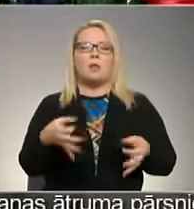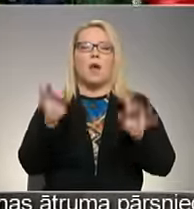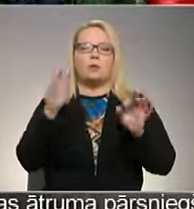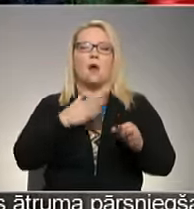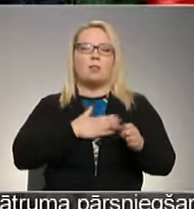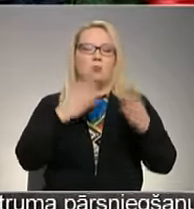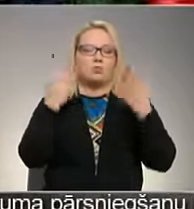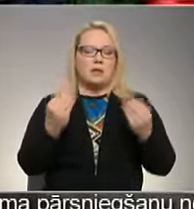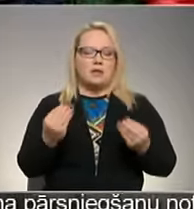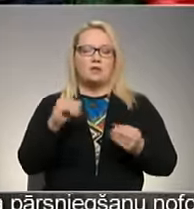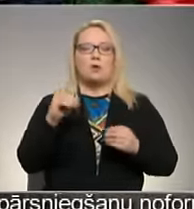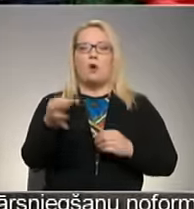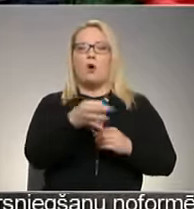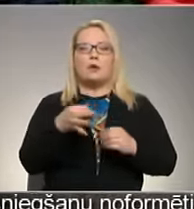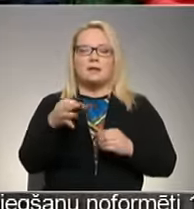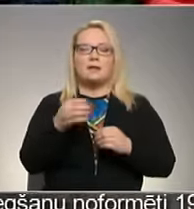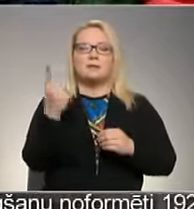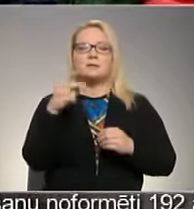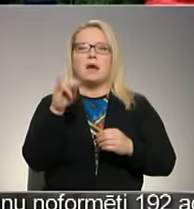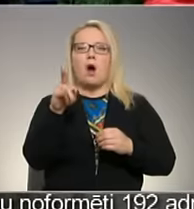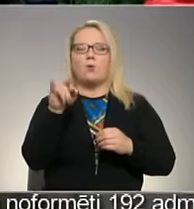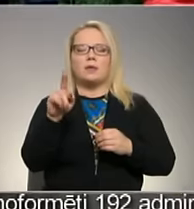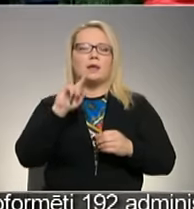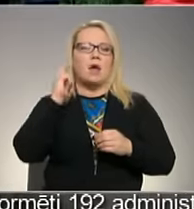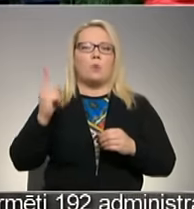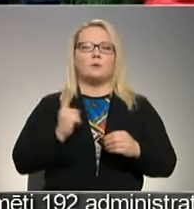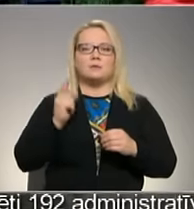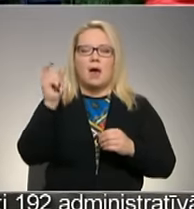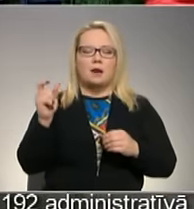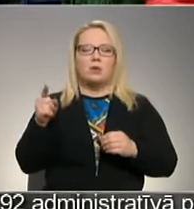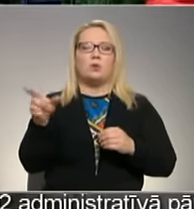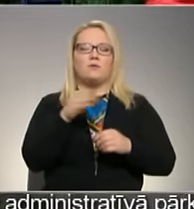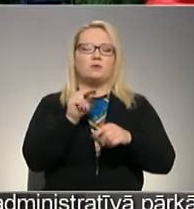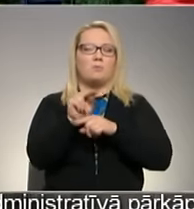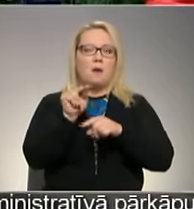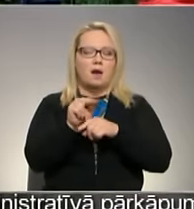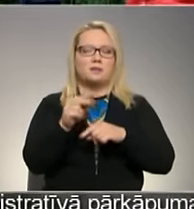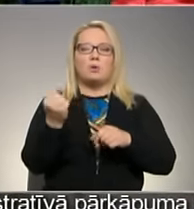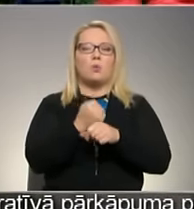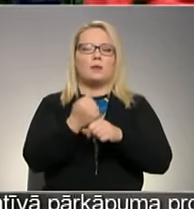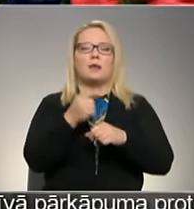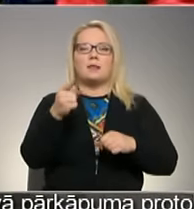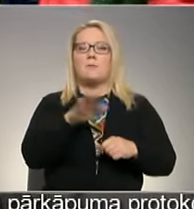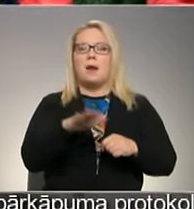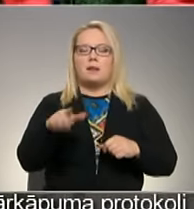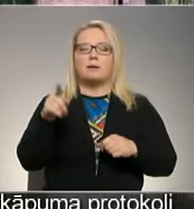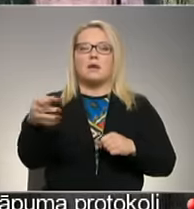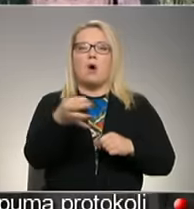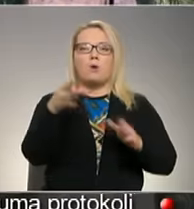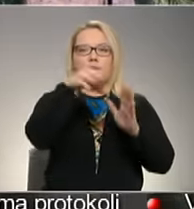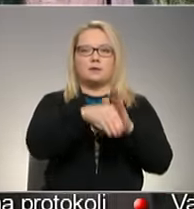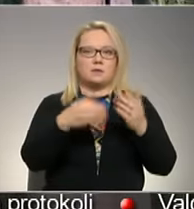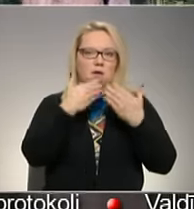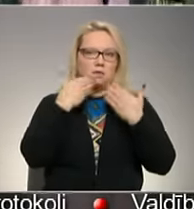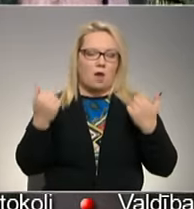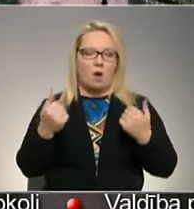mūsdienās ir organizācijas skauti, jaunsargi, tur tiek tas viss mācīs, bet ko darīt ar tiem bērniem, kas šajās organizācijās nav?